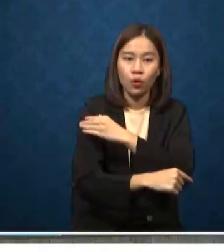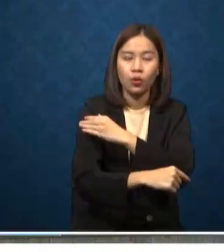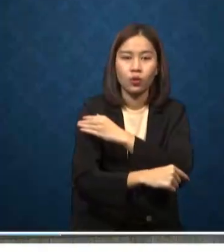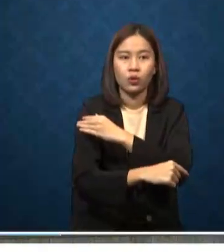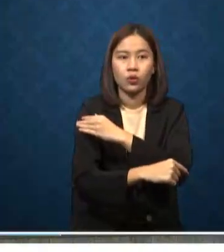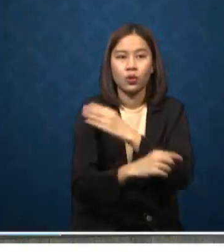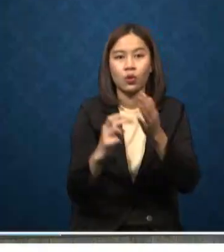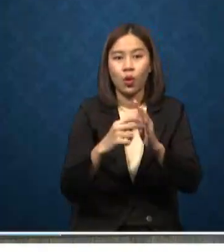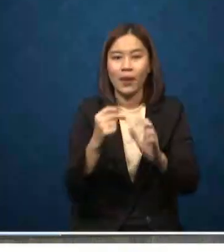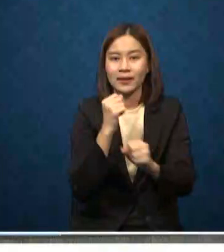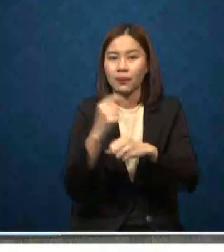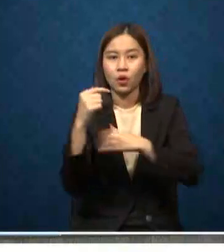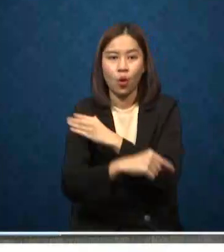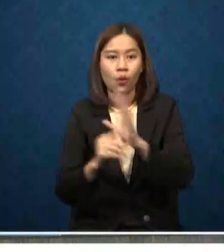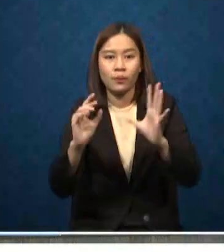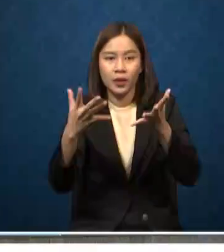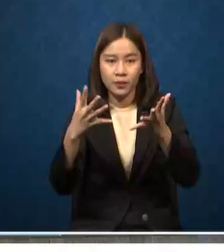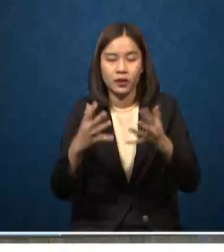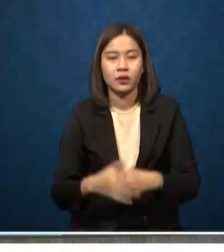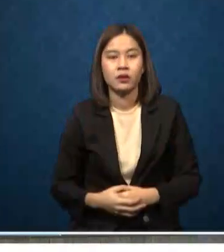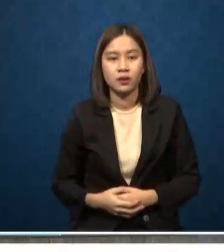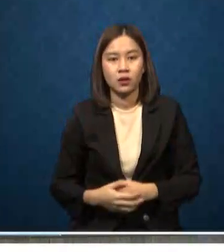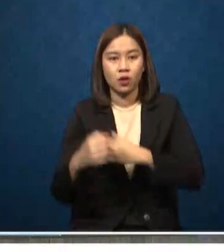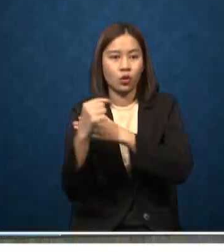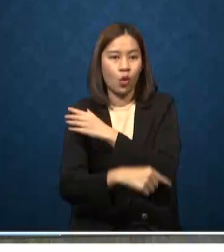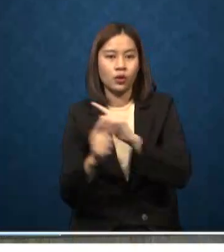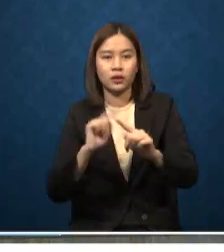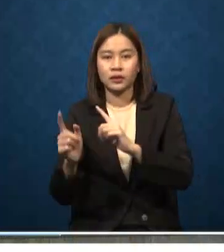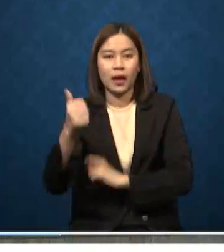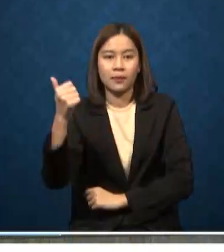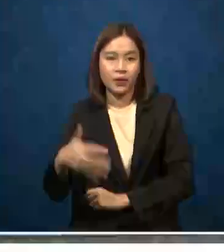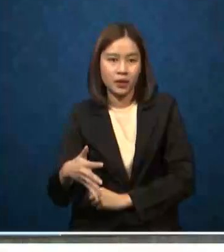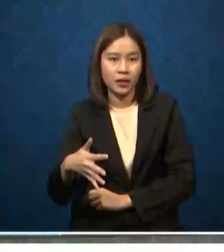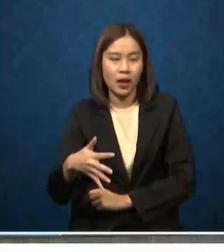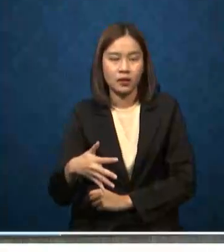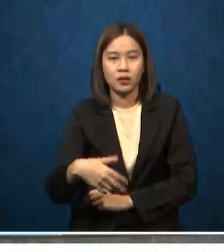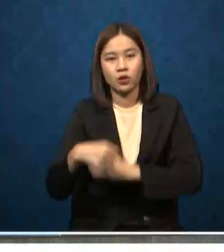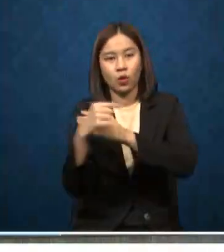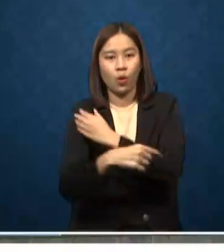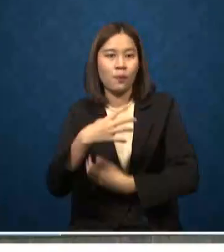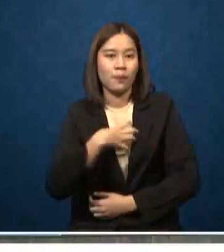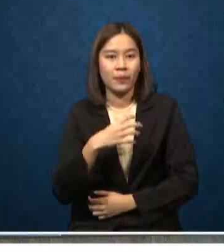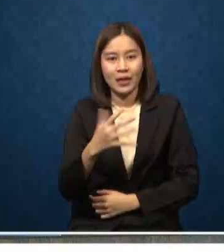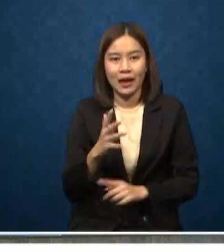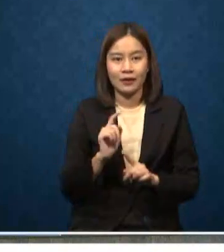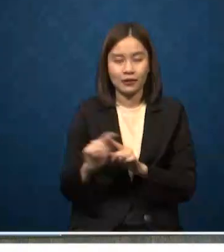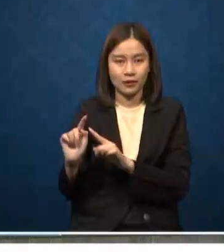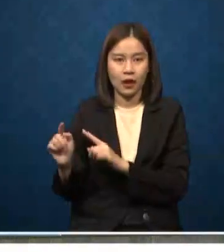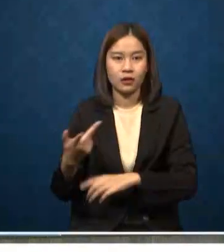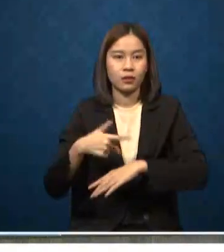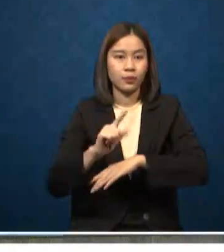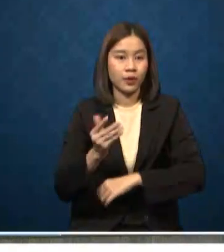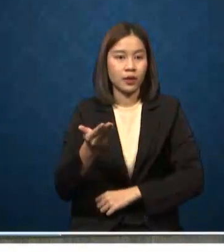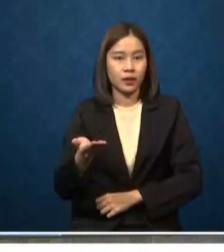ไม่กล้าที่จะทุจริตไม่สามารถที่จะทุจริตแล้วก็ไม่อยากที่ทุจริตนะครับและท่านประธ